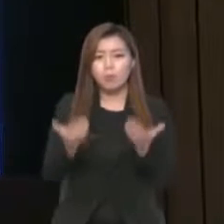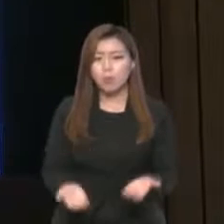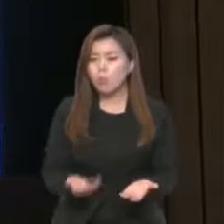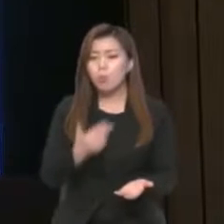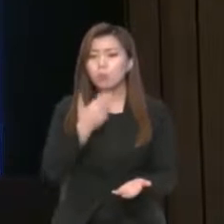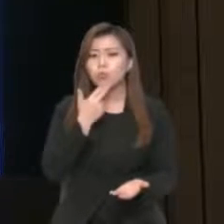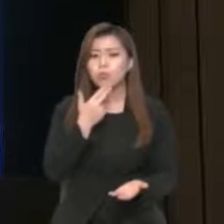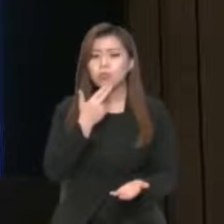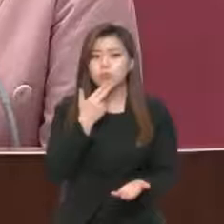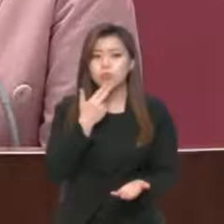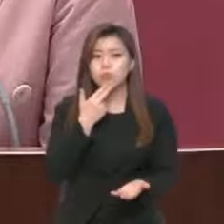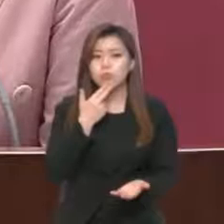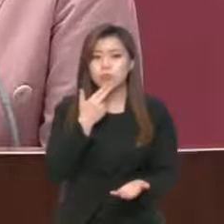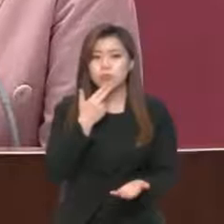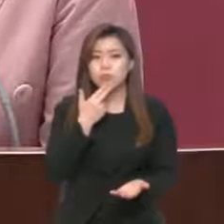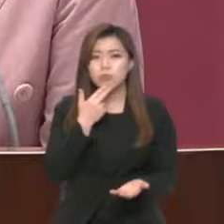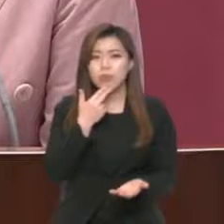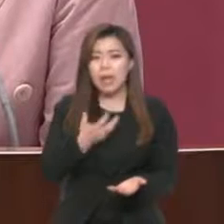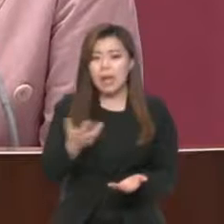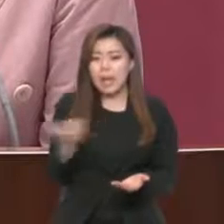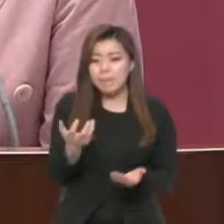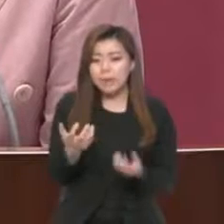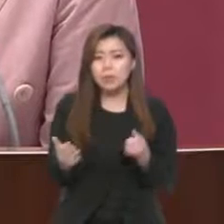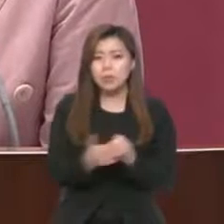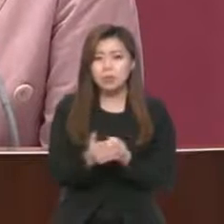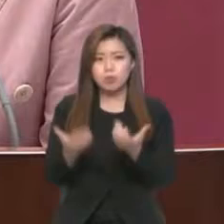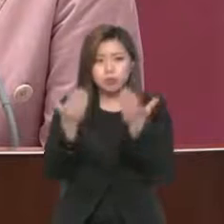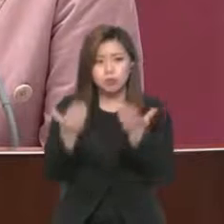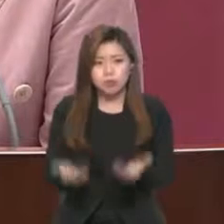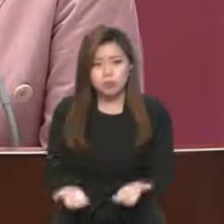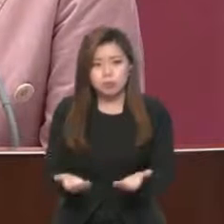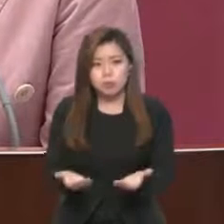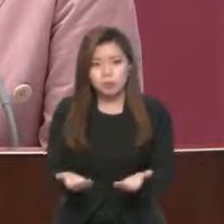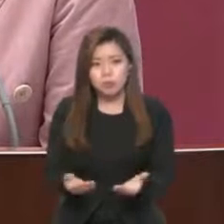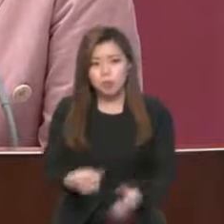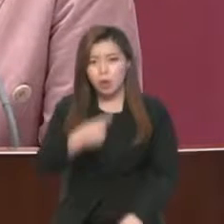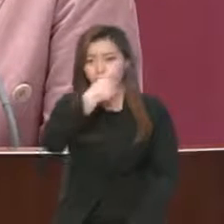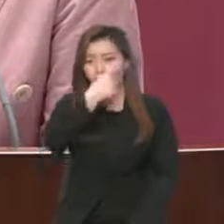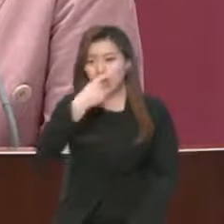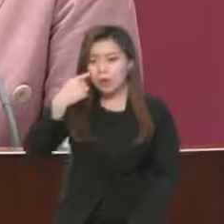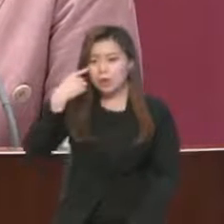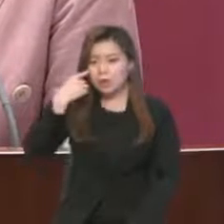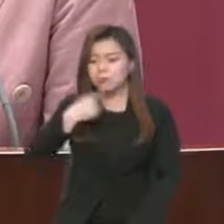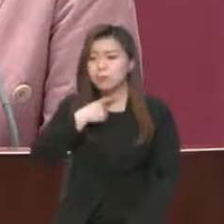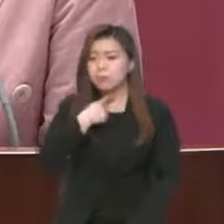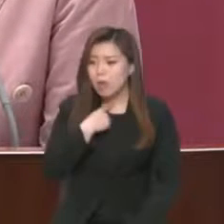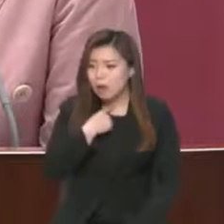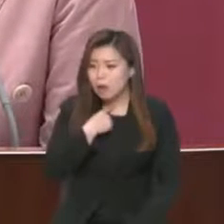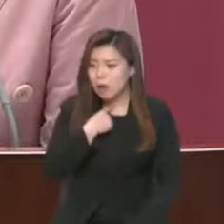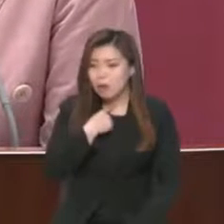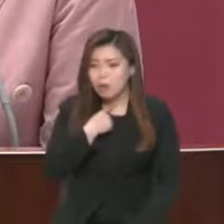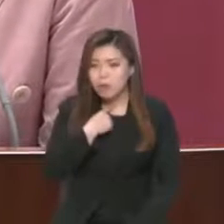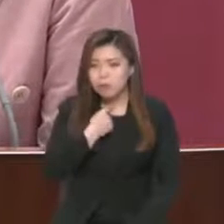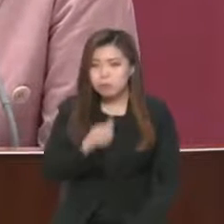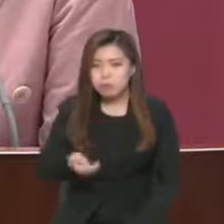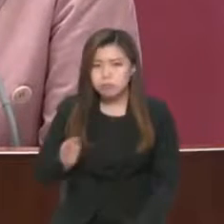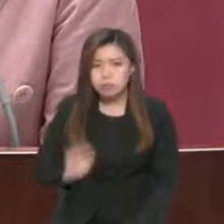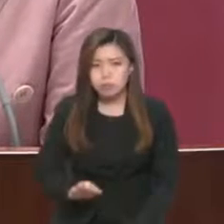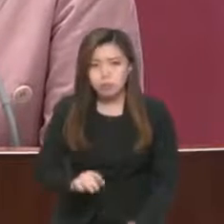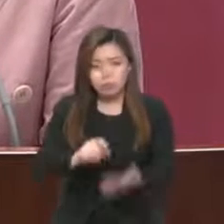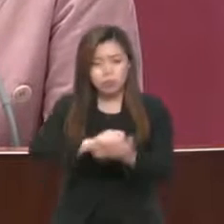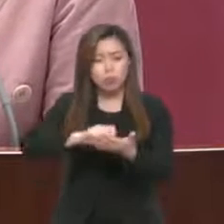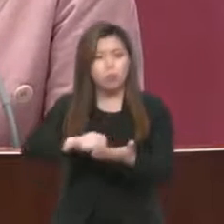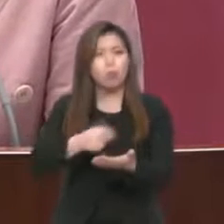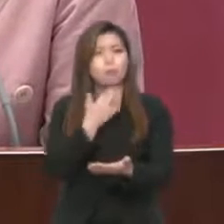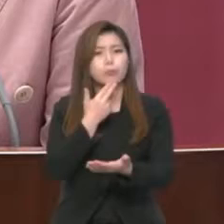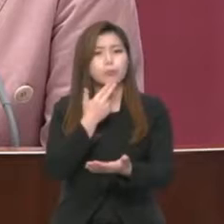있습니다. 방금 병가 처리가 제대로 확인했는지 확인한 적은 있다고 하셨는데 병가 기록